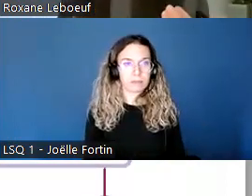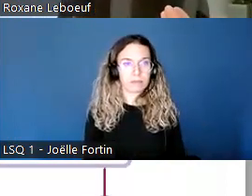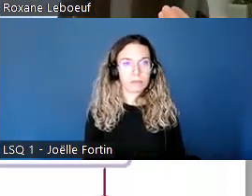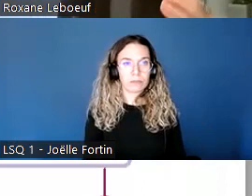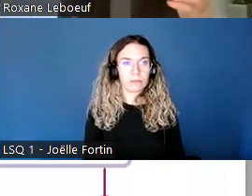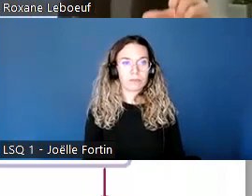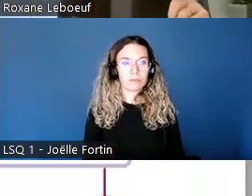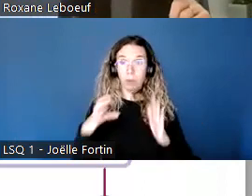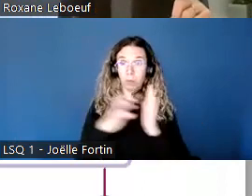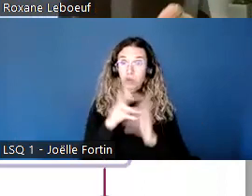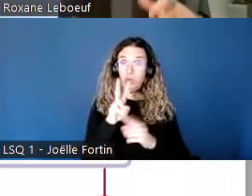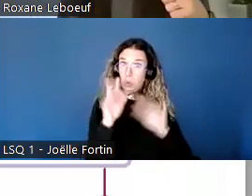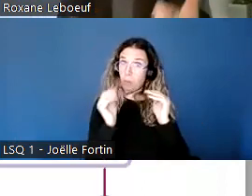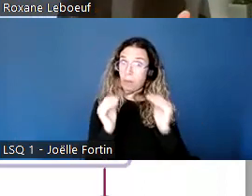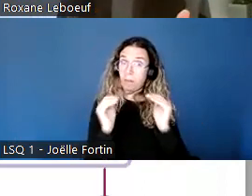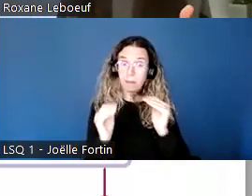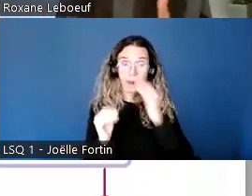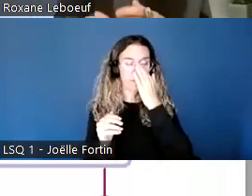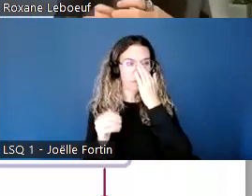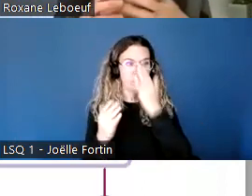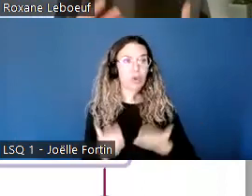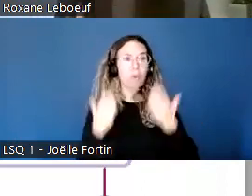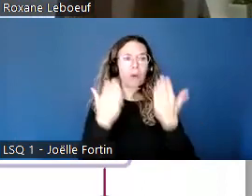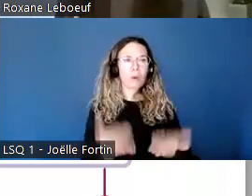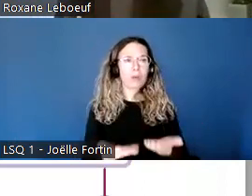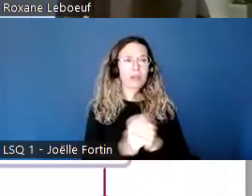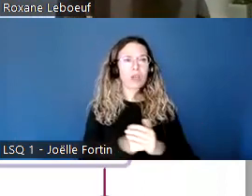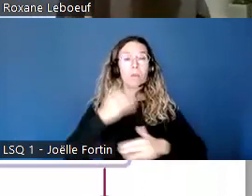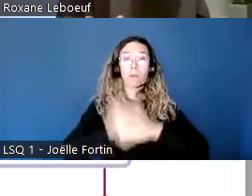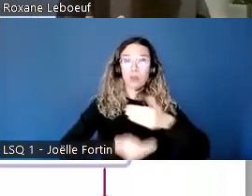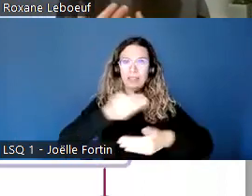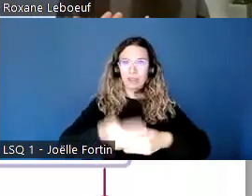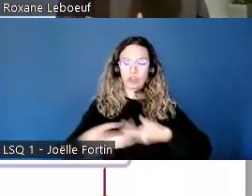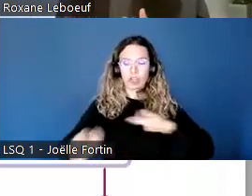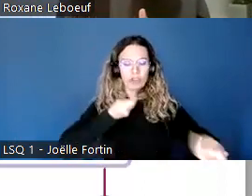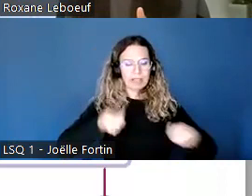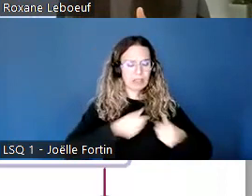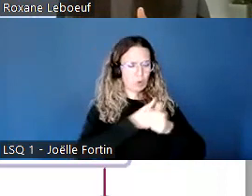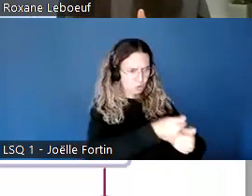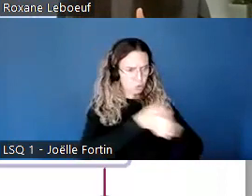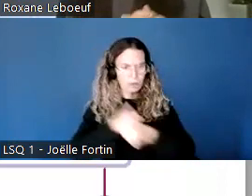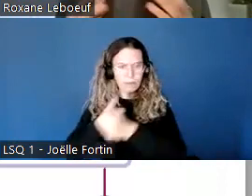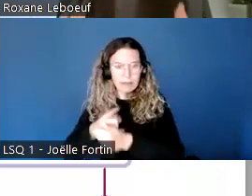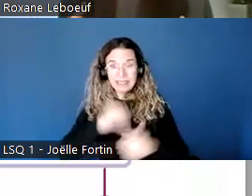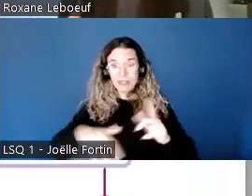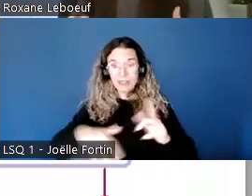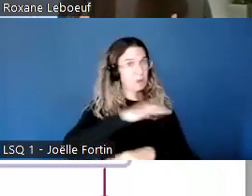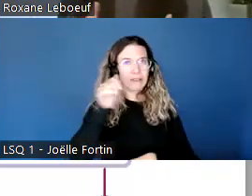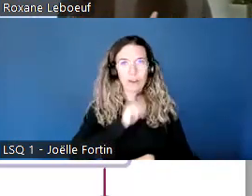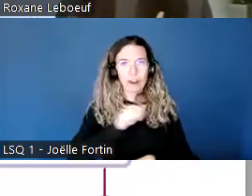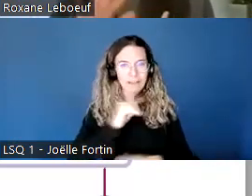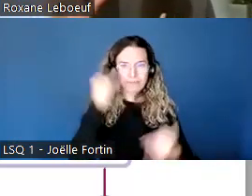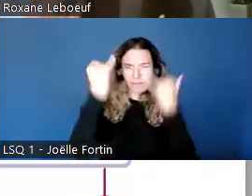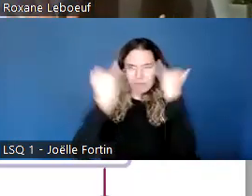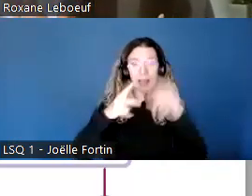Toujours dans le module 2, on est venu aussi proposer d'améliorer le processus de gestion des suivis de situations d'intolérance. Donc, on a développé